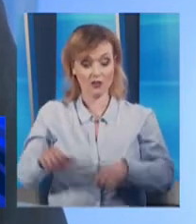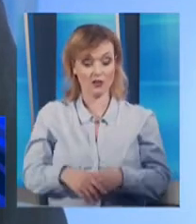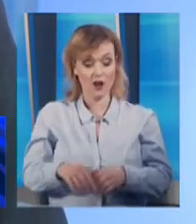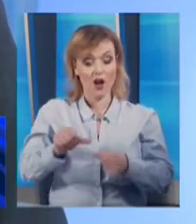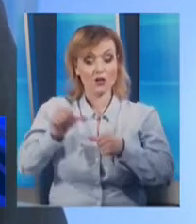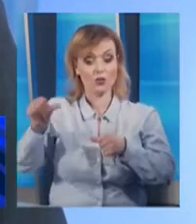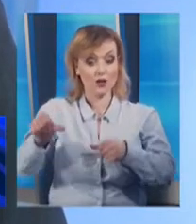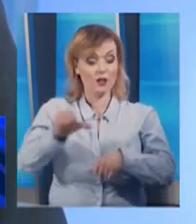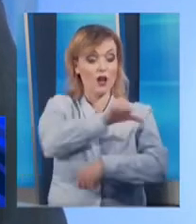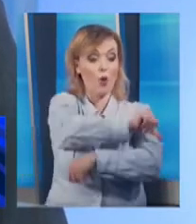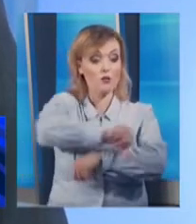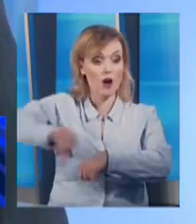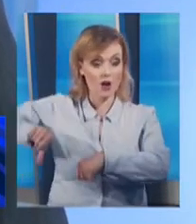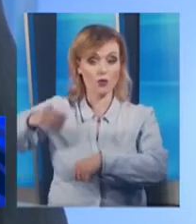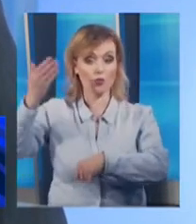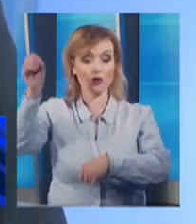cu Uniunea Europeană.